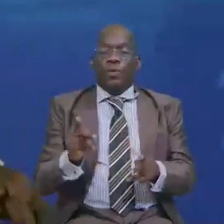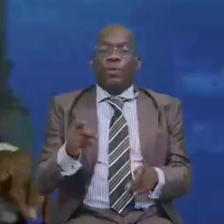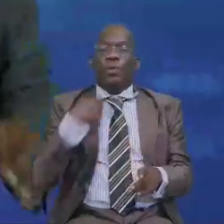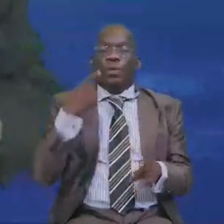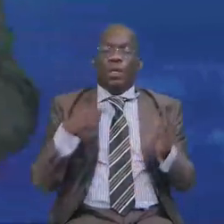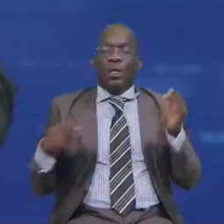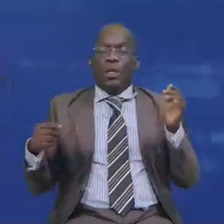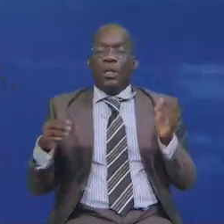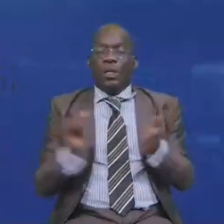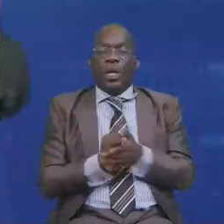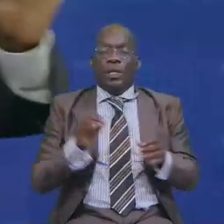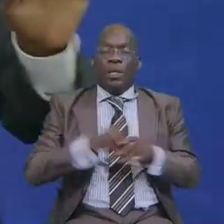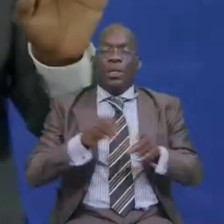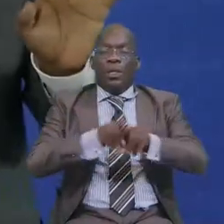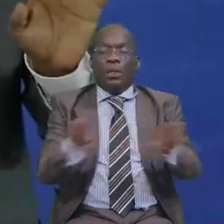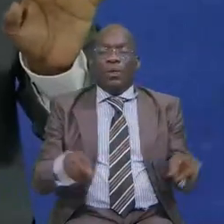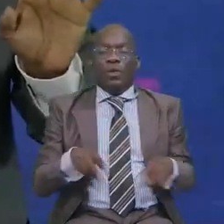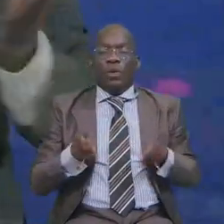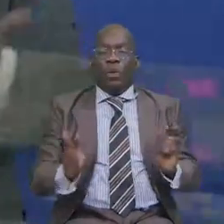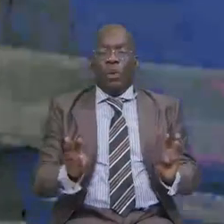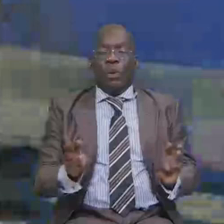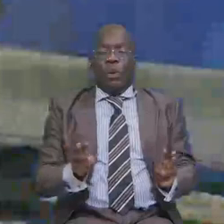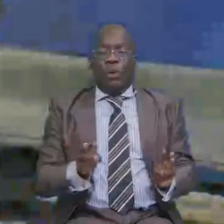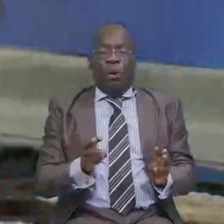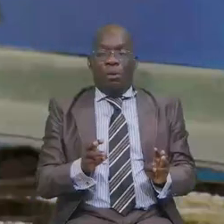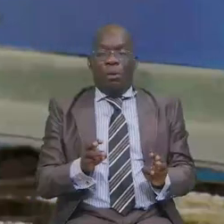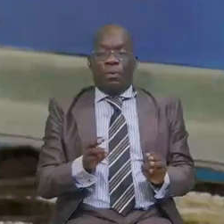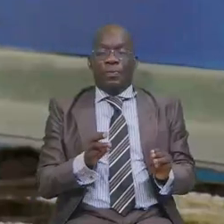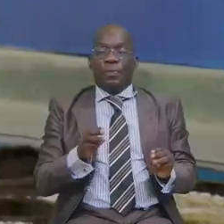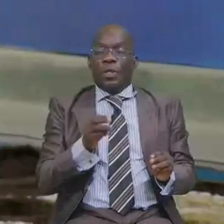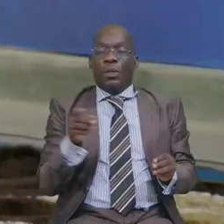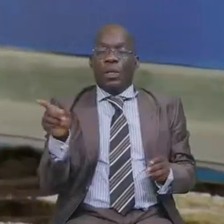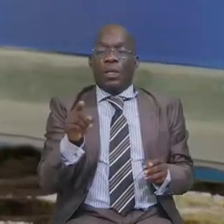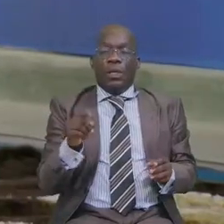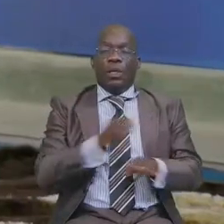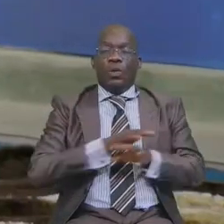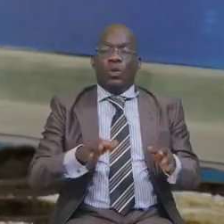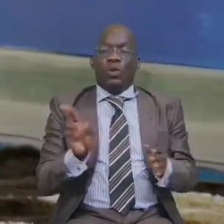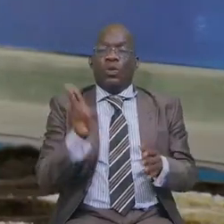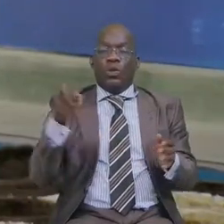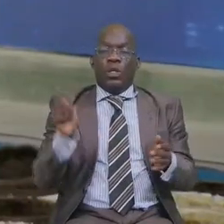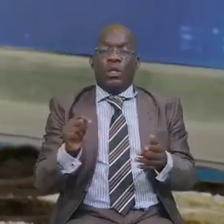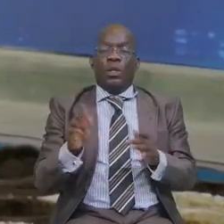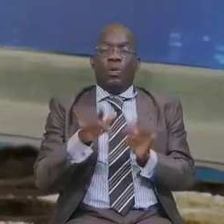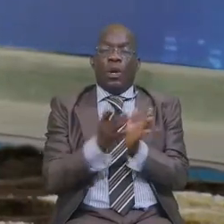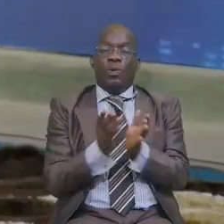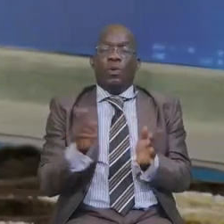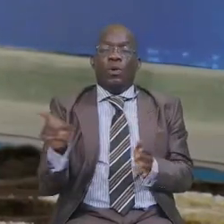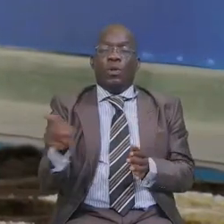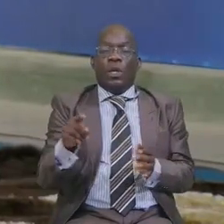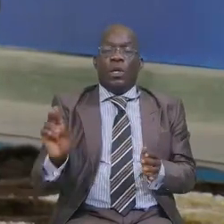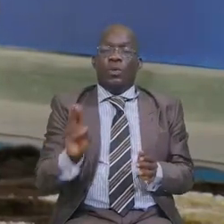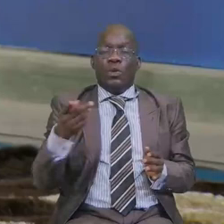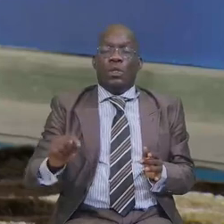différentes manières, et ils ne font pas appel à la Bible, ils regardent, ils disent